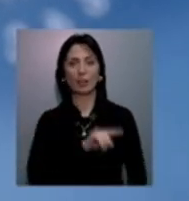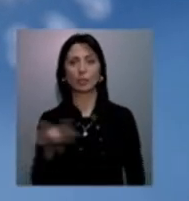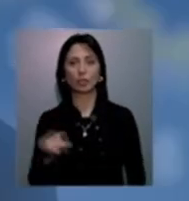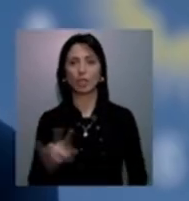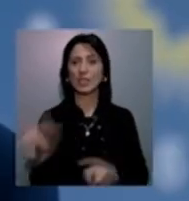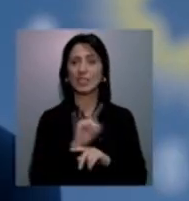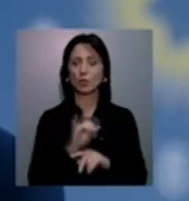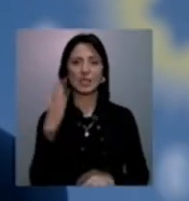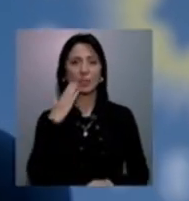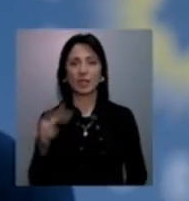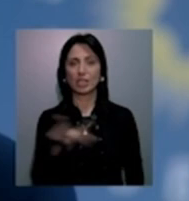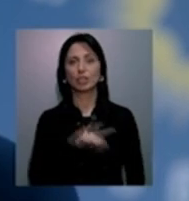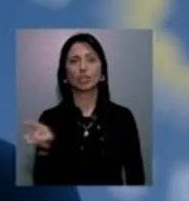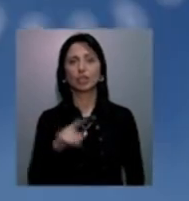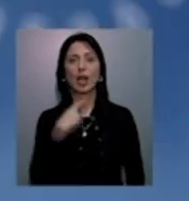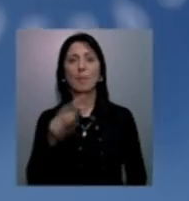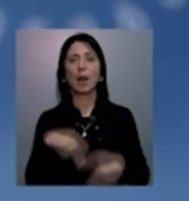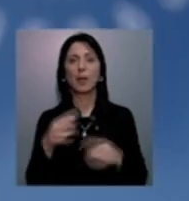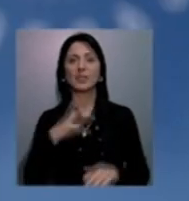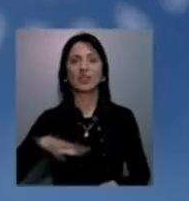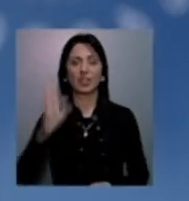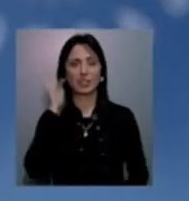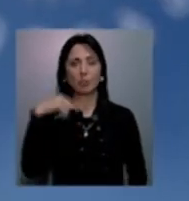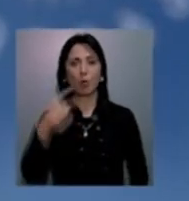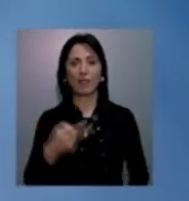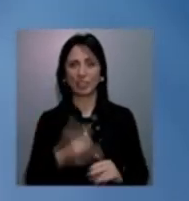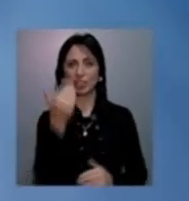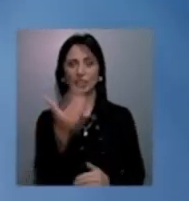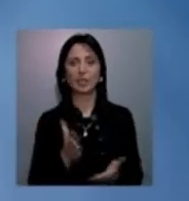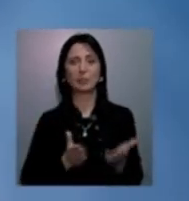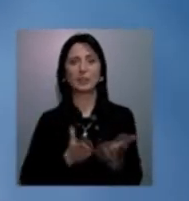განვითარებას შორის. სიცრუესა და სიმართლეს შორის. ხმა მიეცი ქვეყნის მომავალს. ეს შენი პრინციპი.